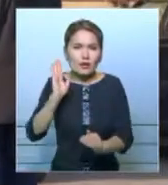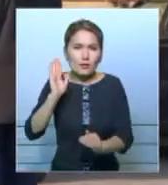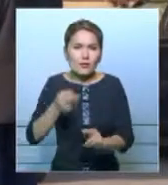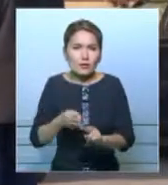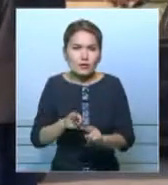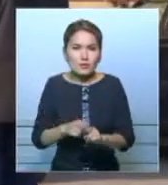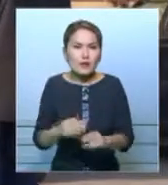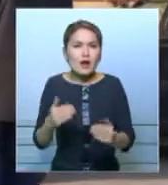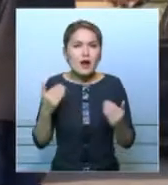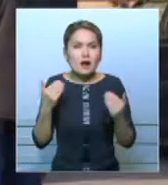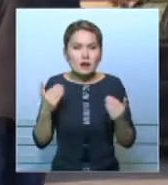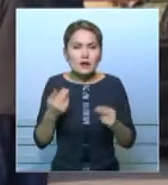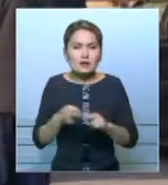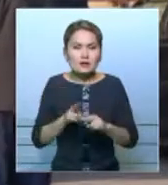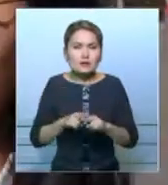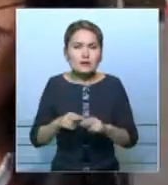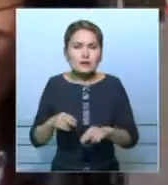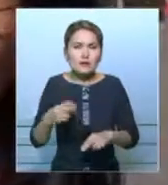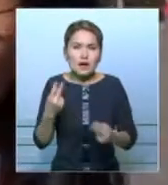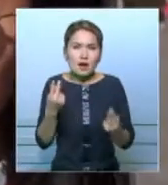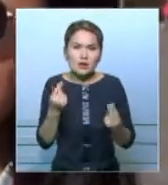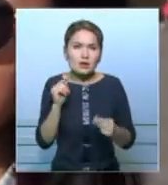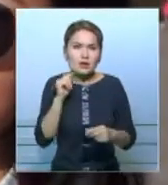қарапайым халық қазірден бастап алаңдап отыр.